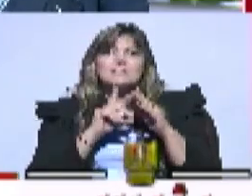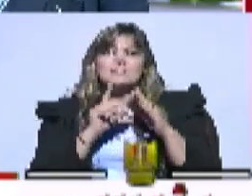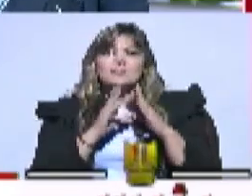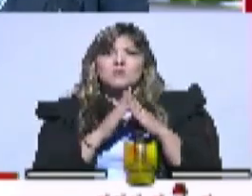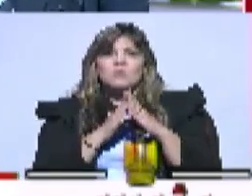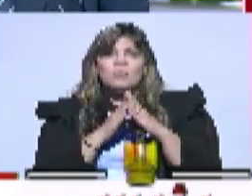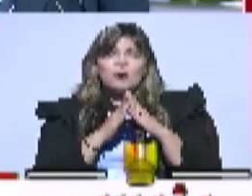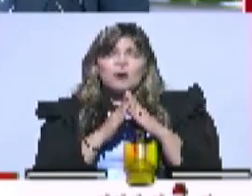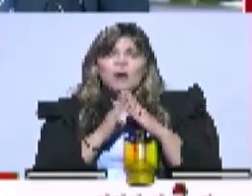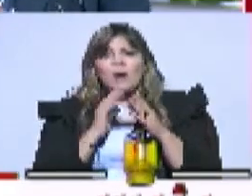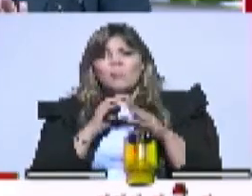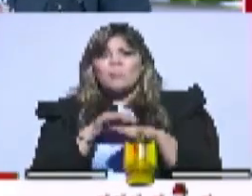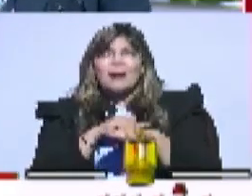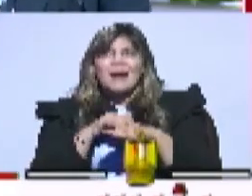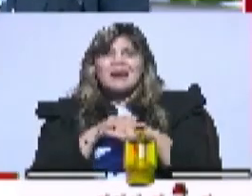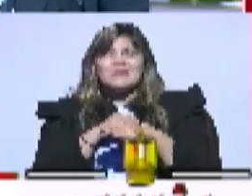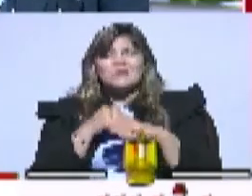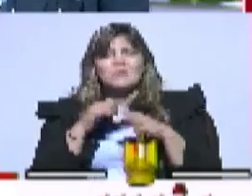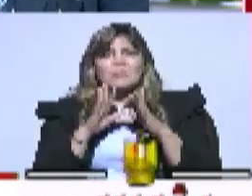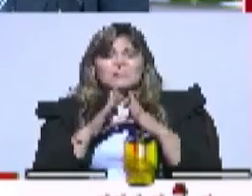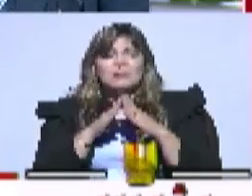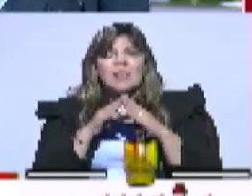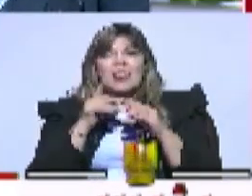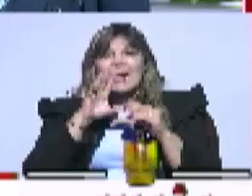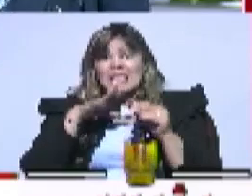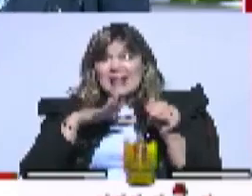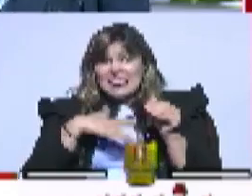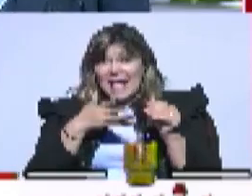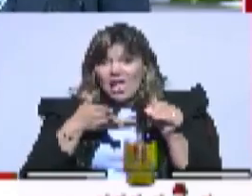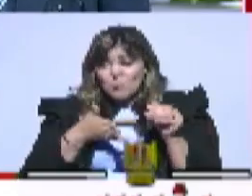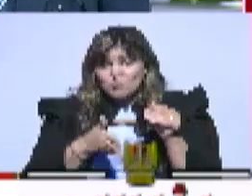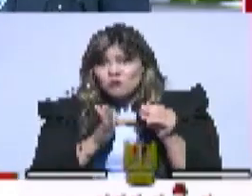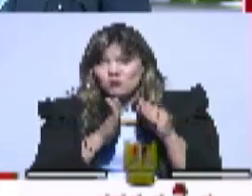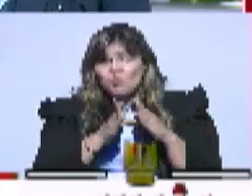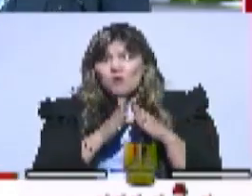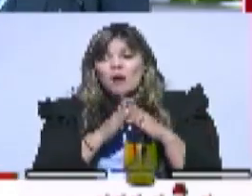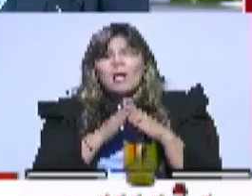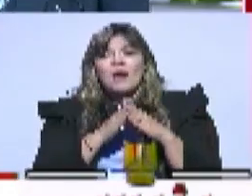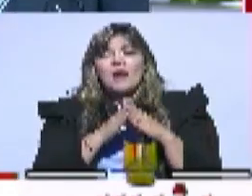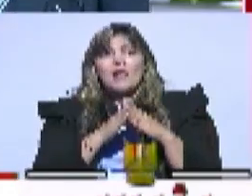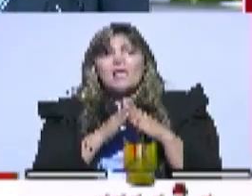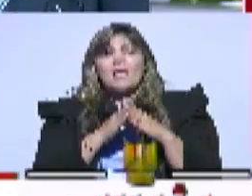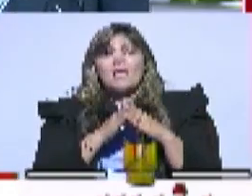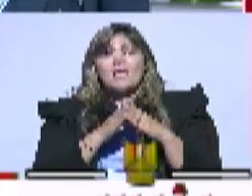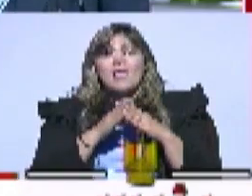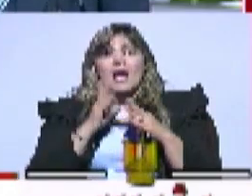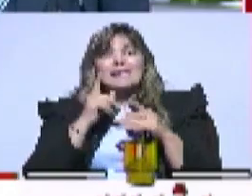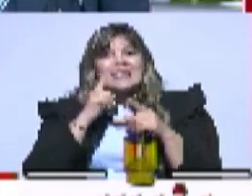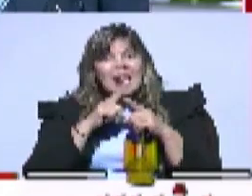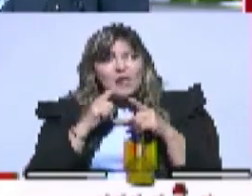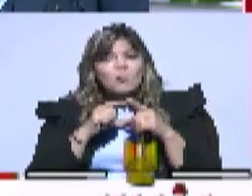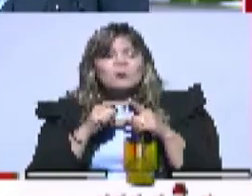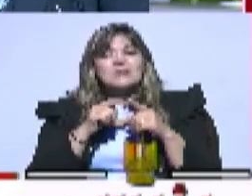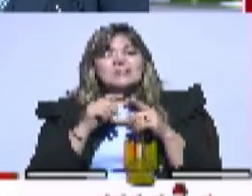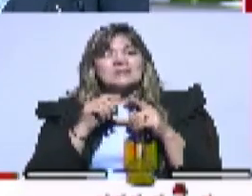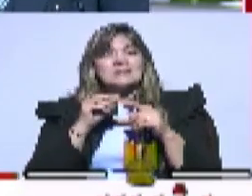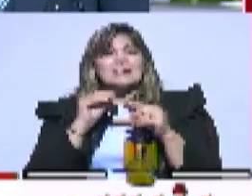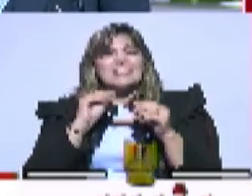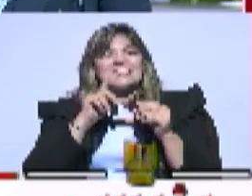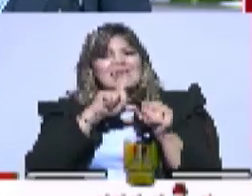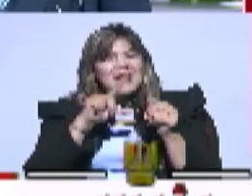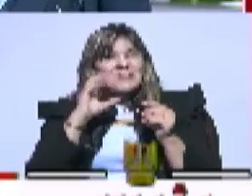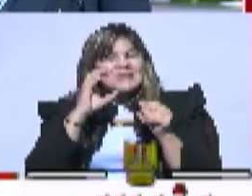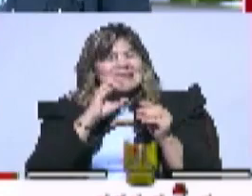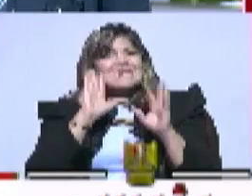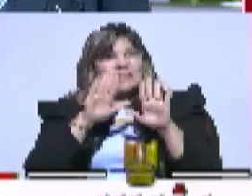الناس يكسل أو يحسوا أن النتيجة محسومة وخلاص. لكن اللي عايز يروح، على فكرة اللي عايز يروح حتى لو النتيجة محسومة